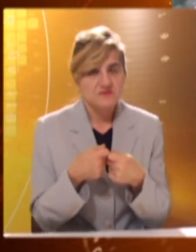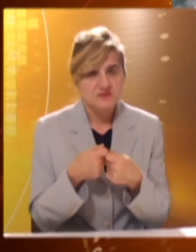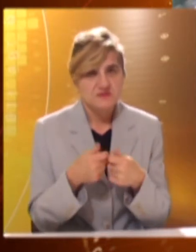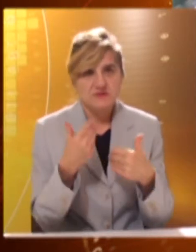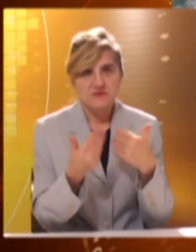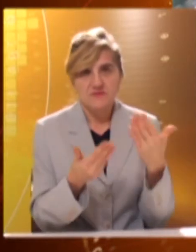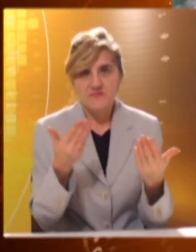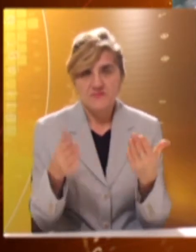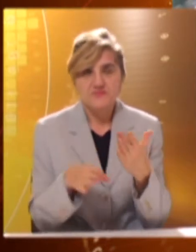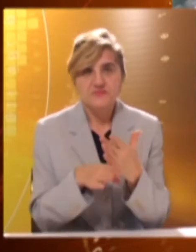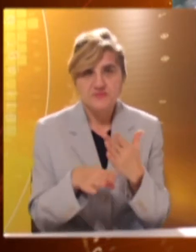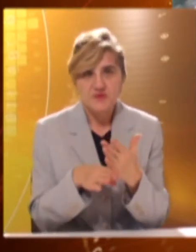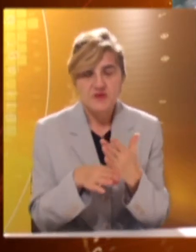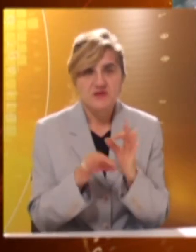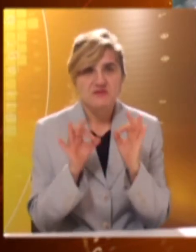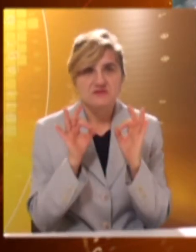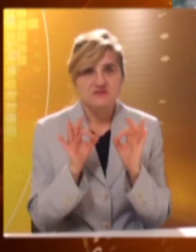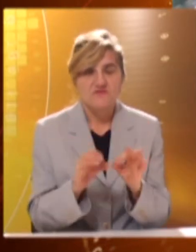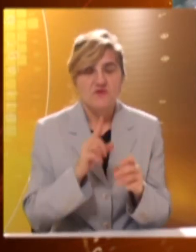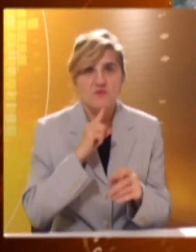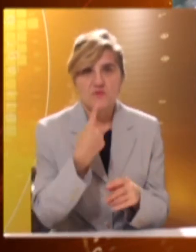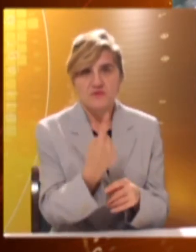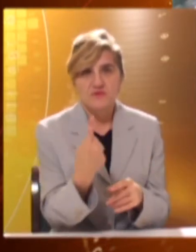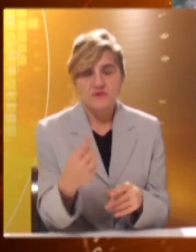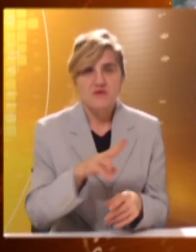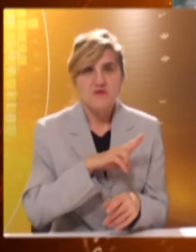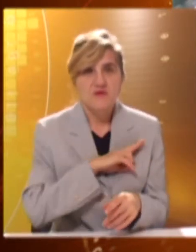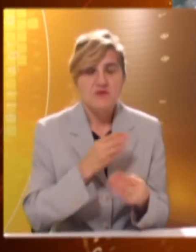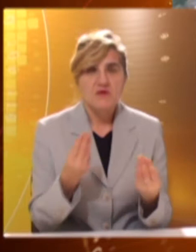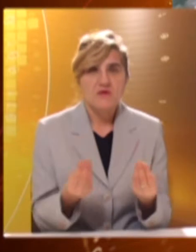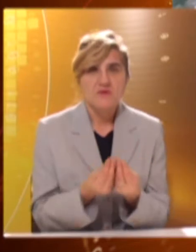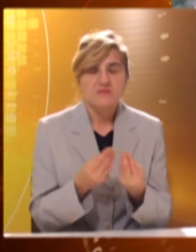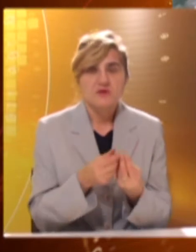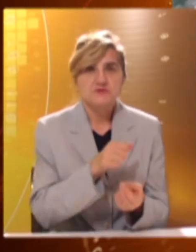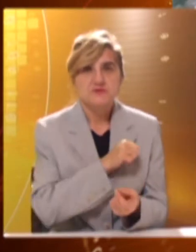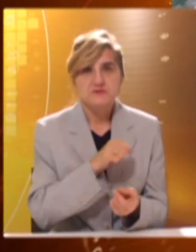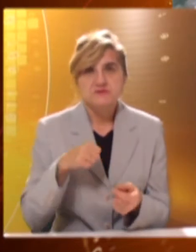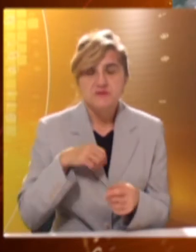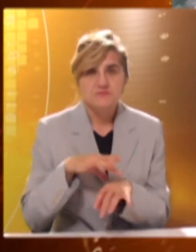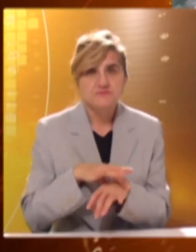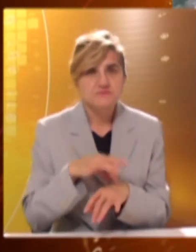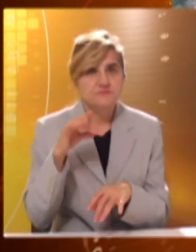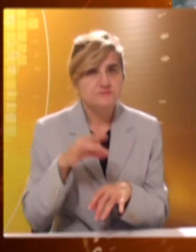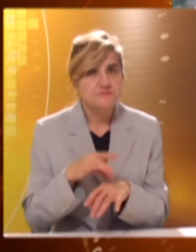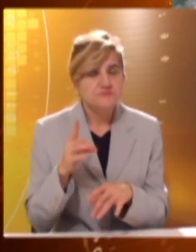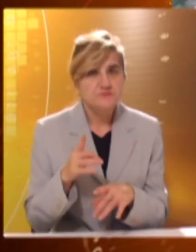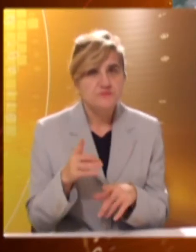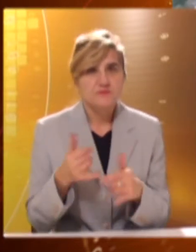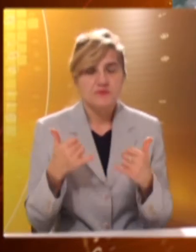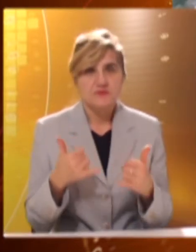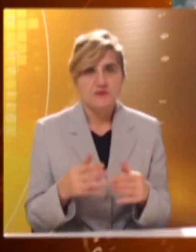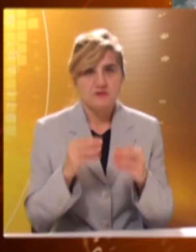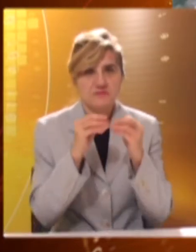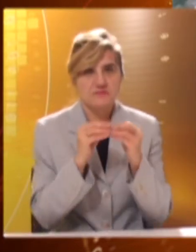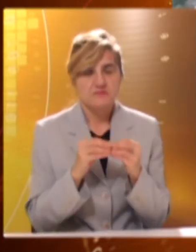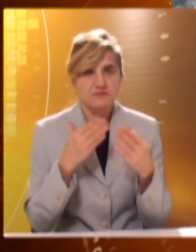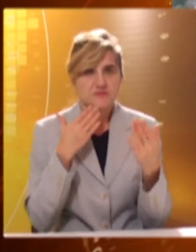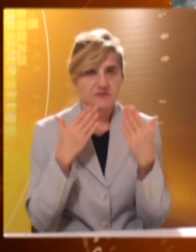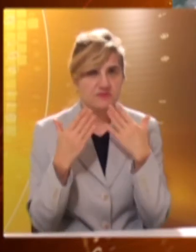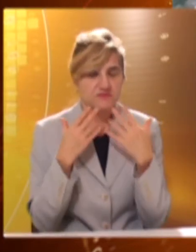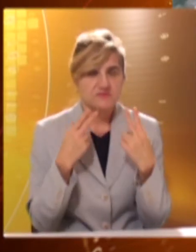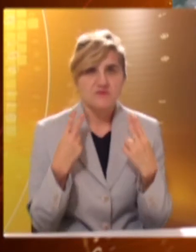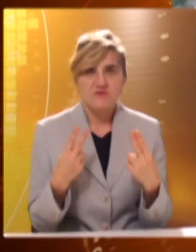upravo omogućava da svako ko ima kvalitetnu ideju dobije šansu da je ostvari, a ovaj današnji sastanak je